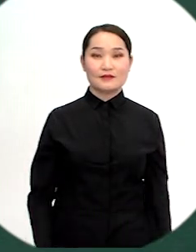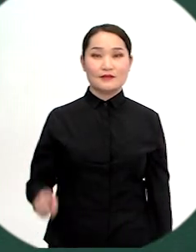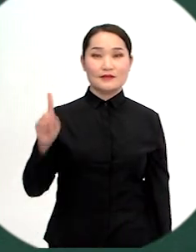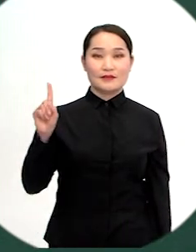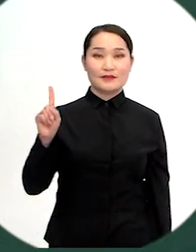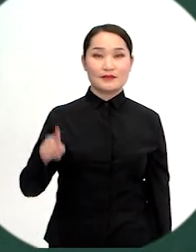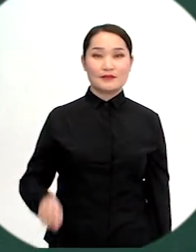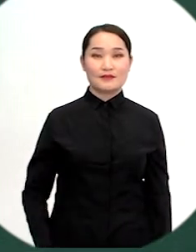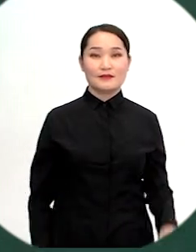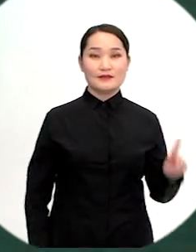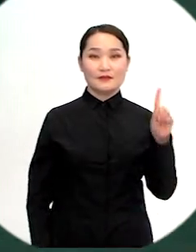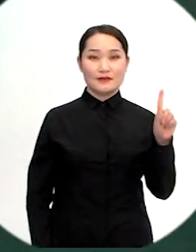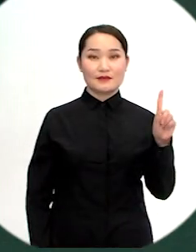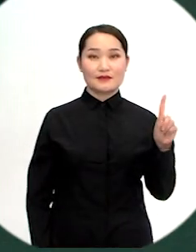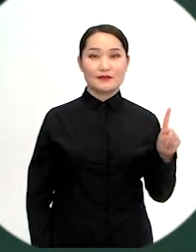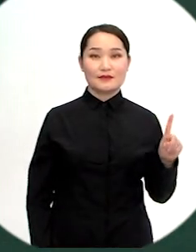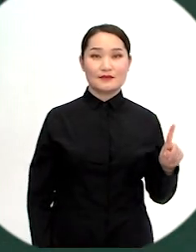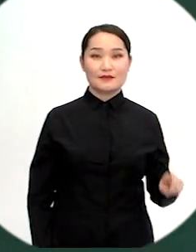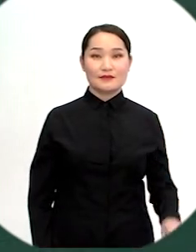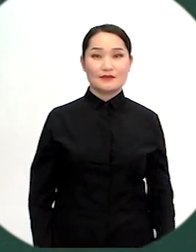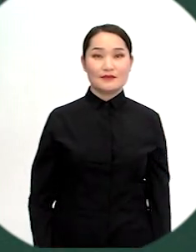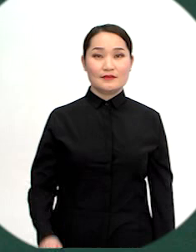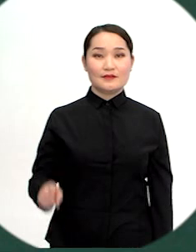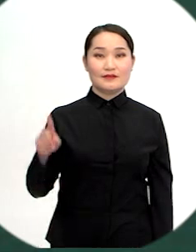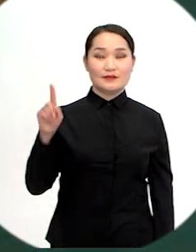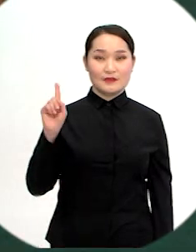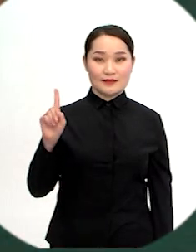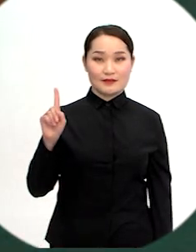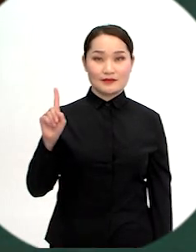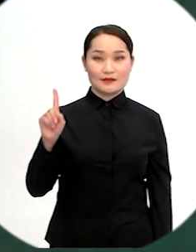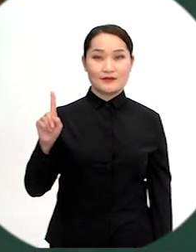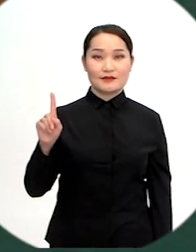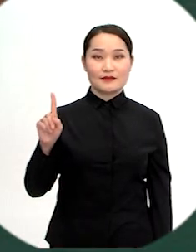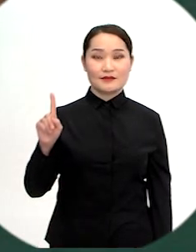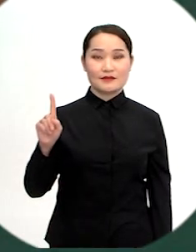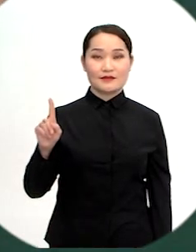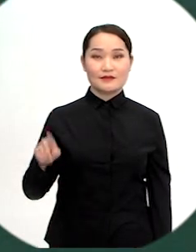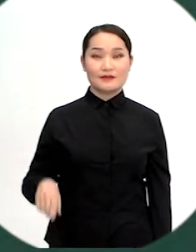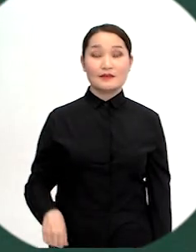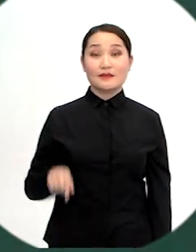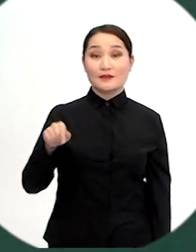1 1 1 1 1 1 1 1 1 1